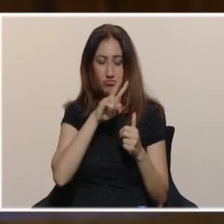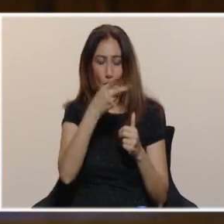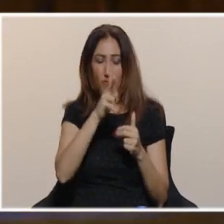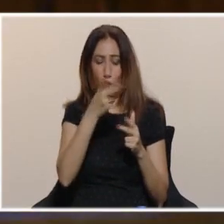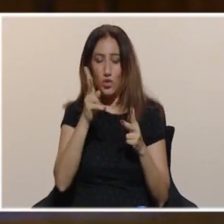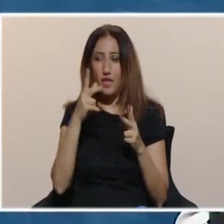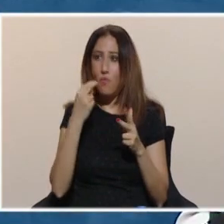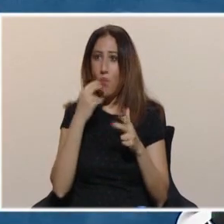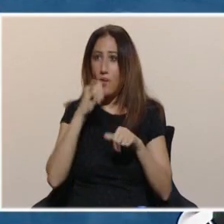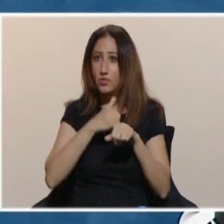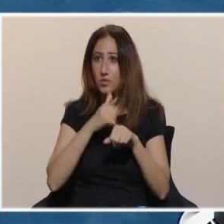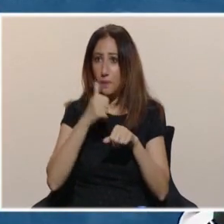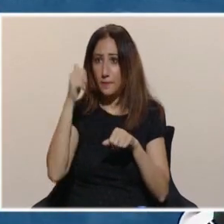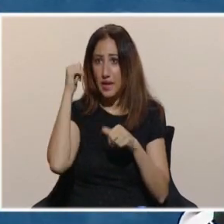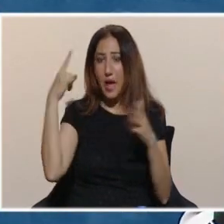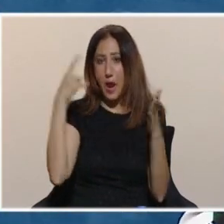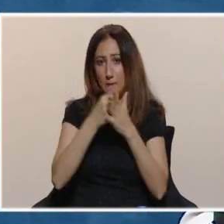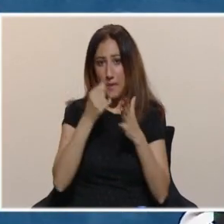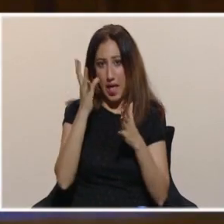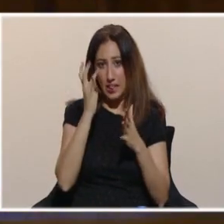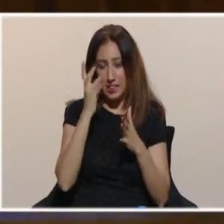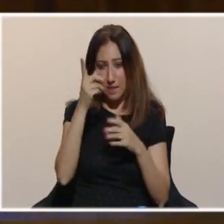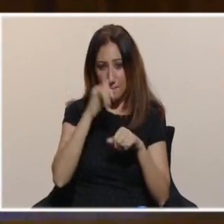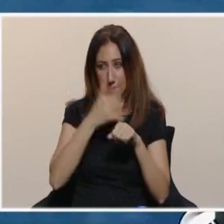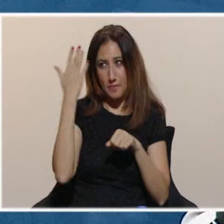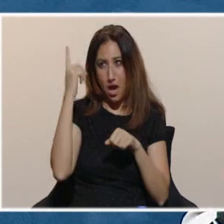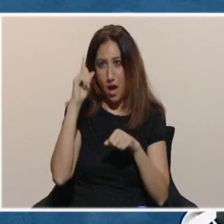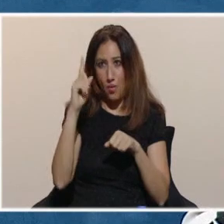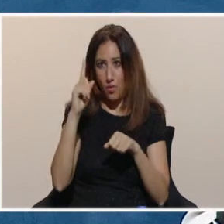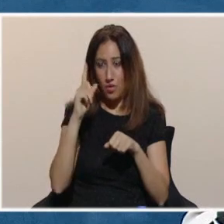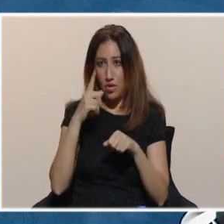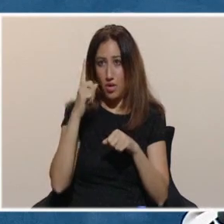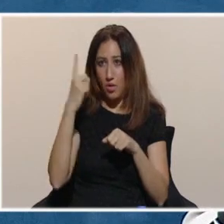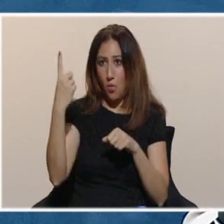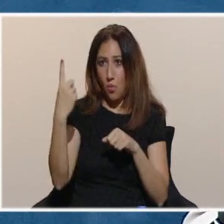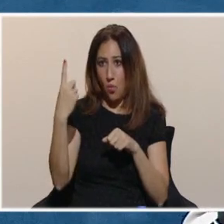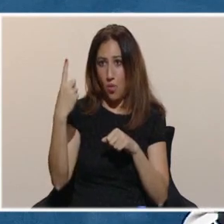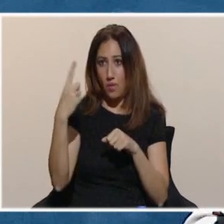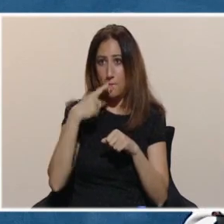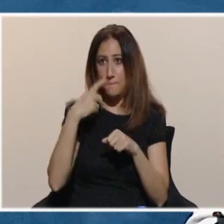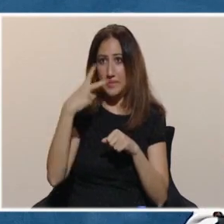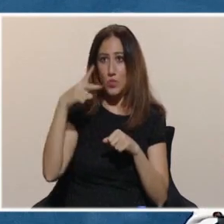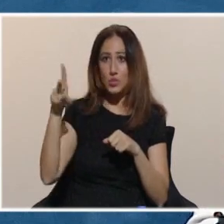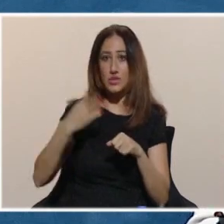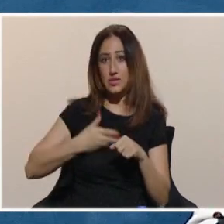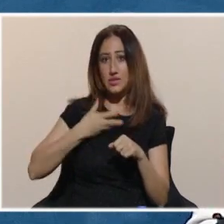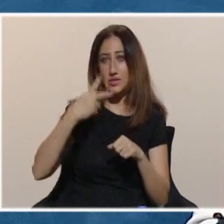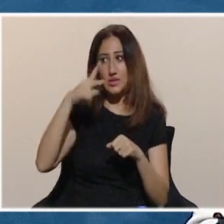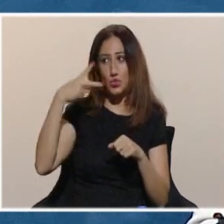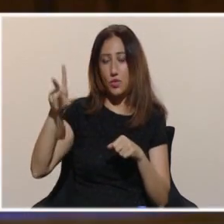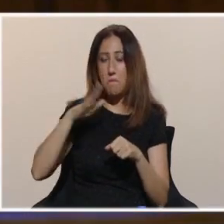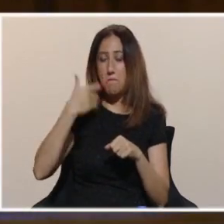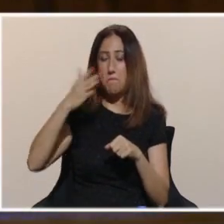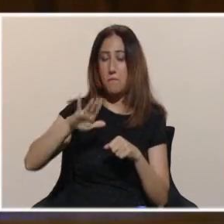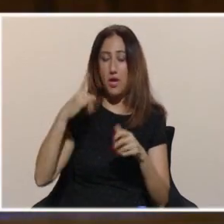توفى بايه؟ حاسه عربيه. حاسه عربيه، كنت معاه؟ لا ما كنتش معاه، كان عنده 22 سنه. دي